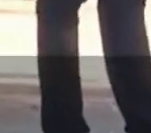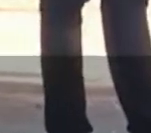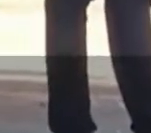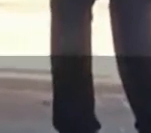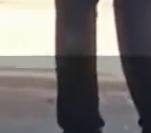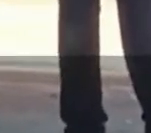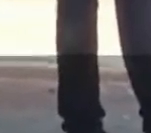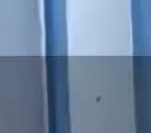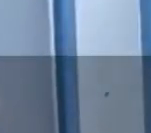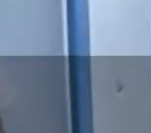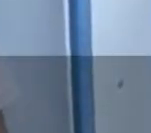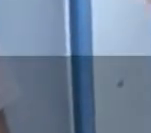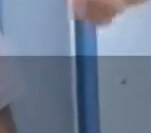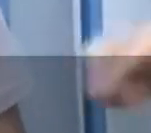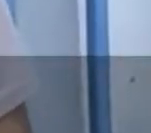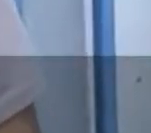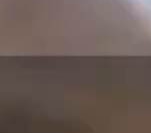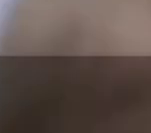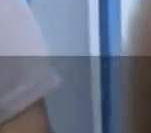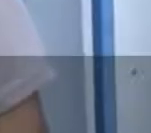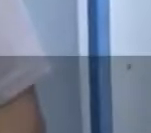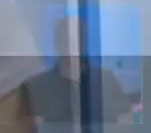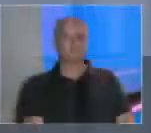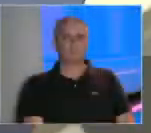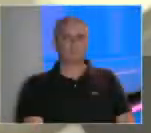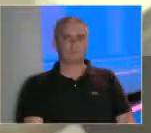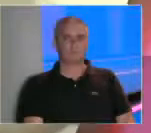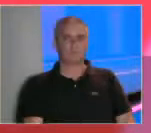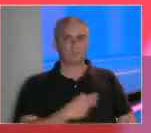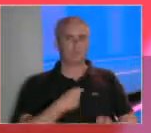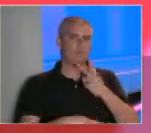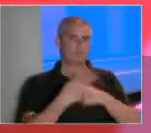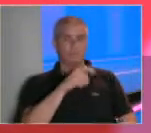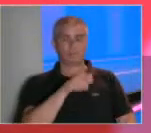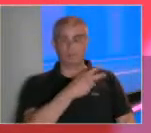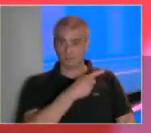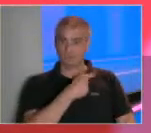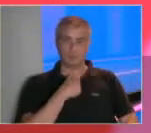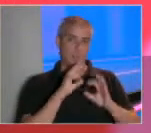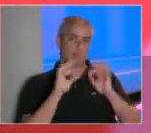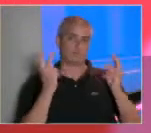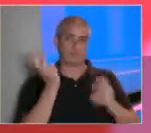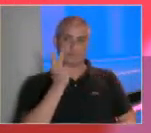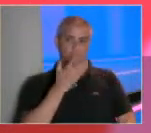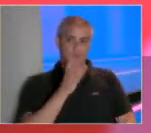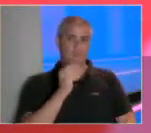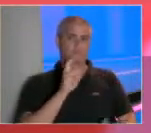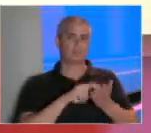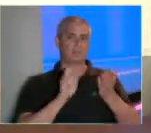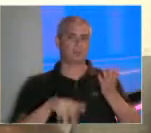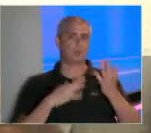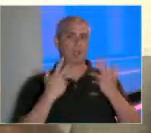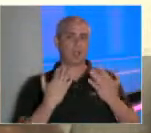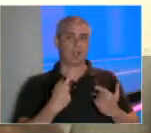הבריאותיים של המדינה. בהחלט. טוב, אנחנו עכשיו חוזרים לכנסת ברשותך נדב, נפתח כמובן בהתפטרותם של